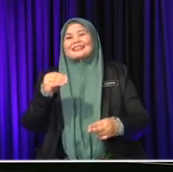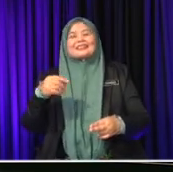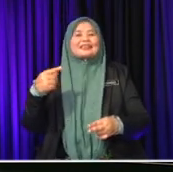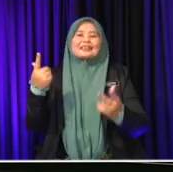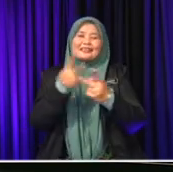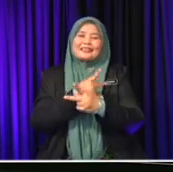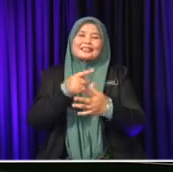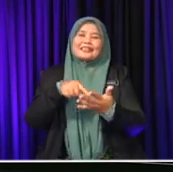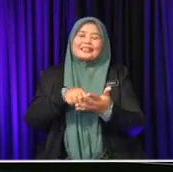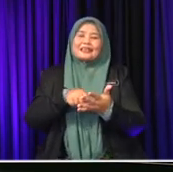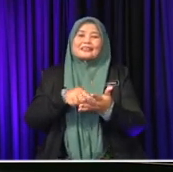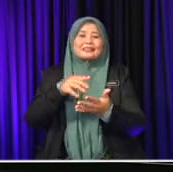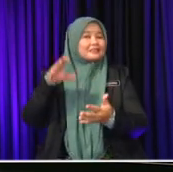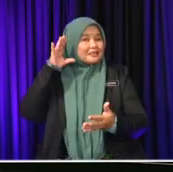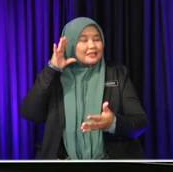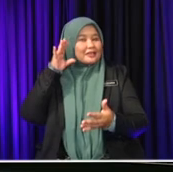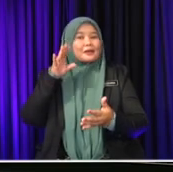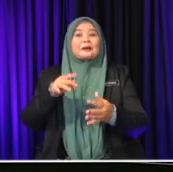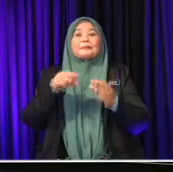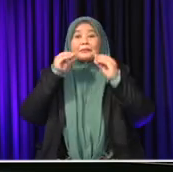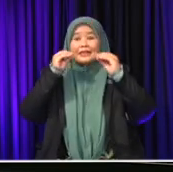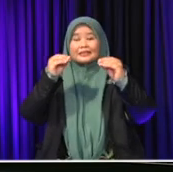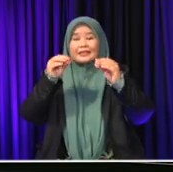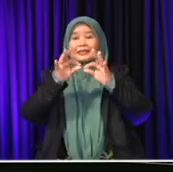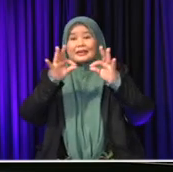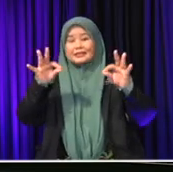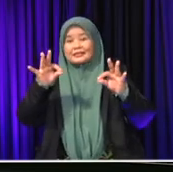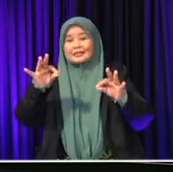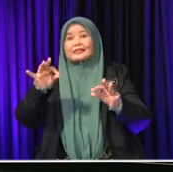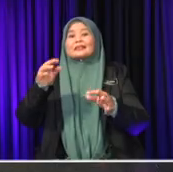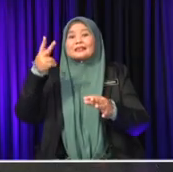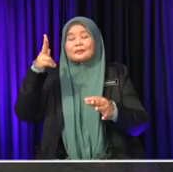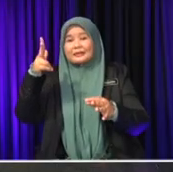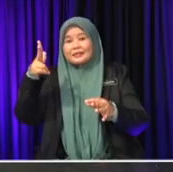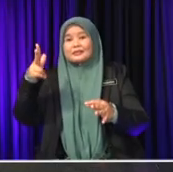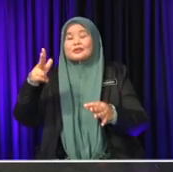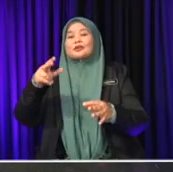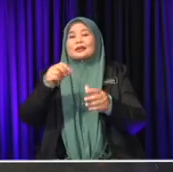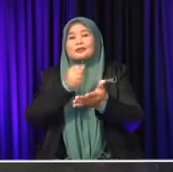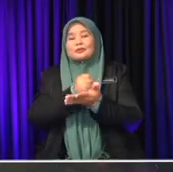nak dengarkan pengajaran ayat 13 surah al-hujurat betulkan saja